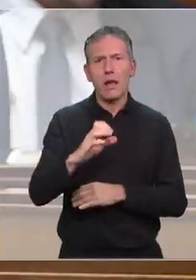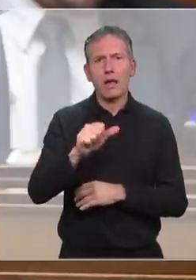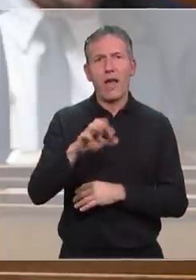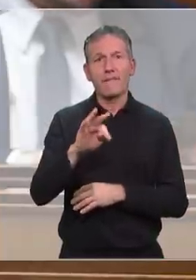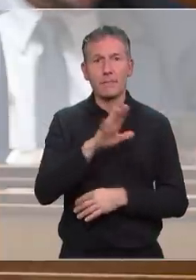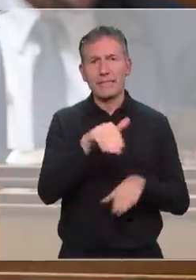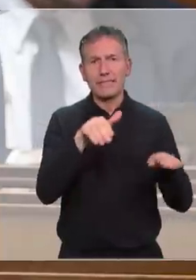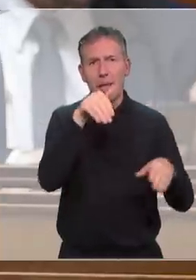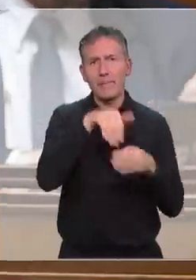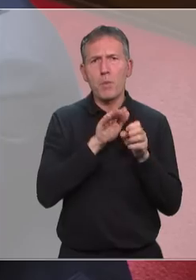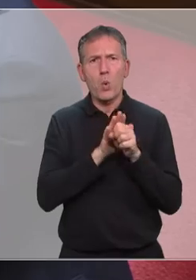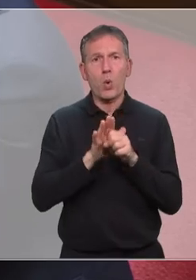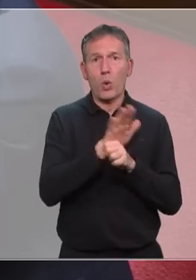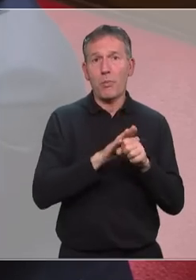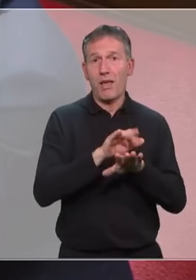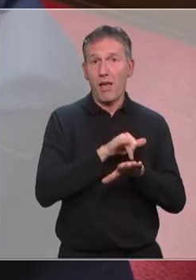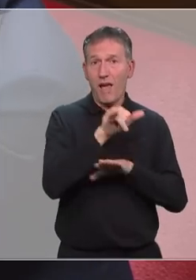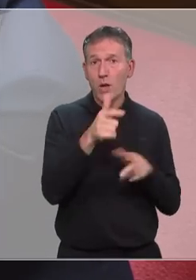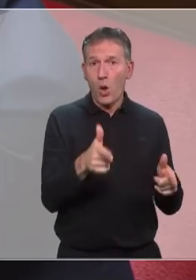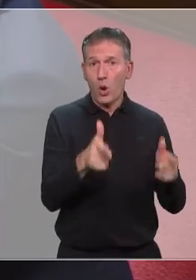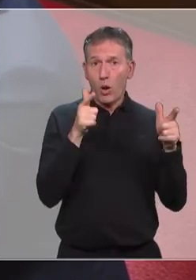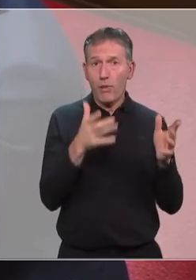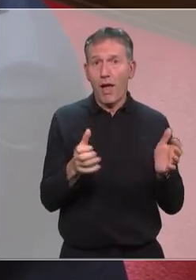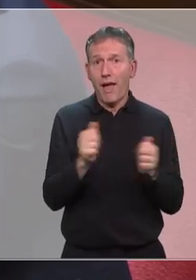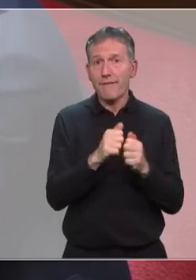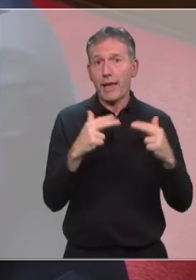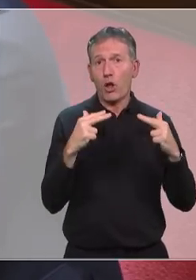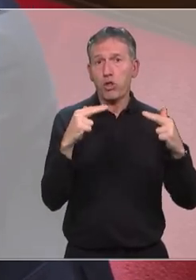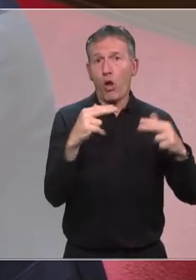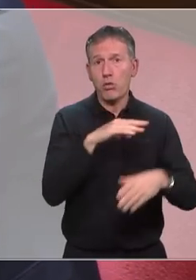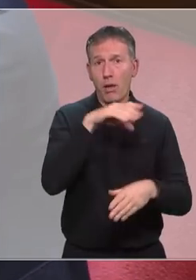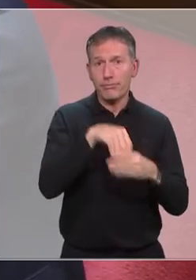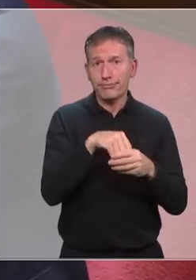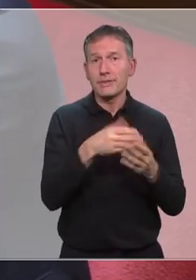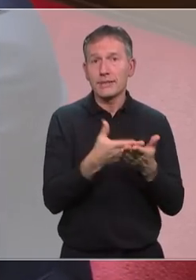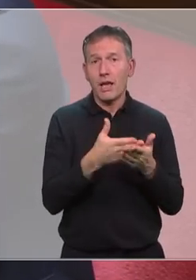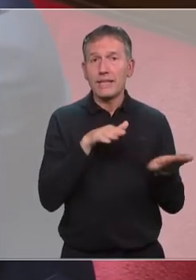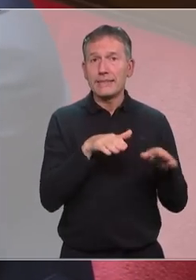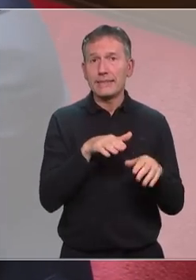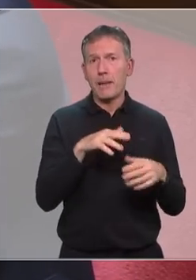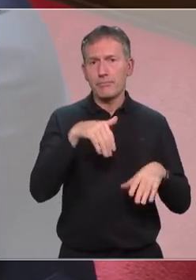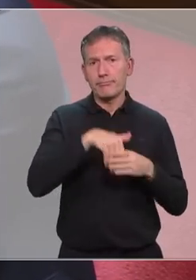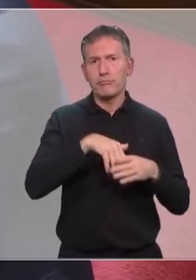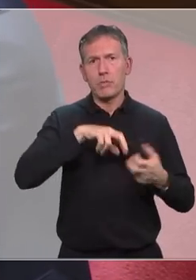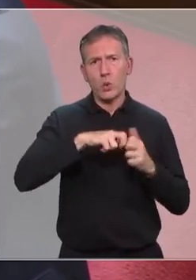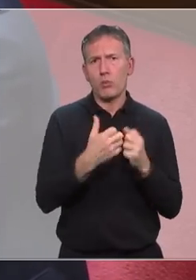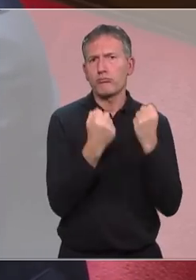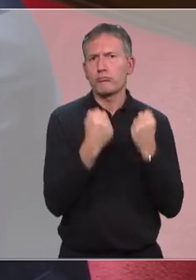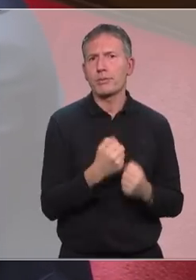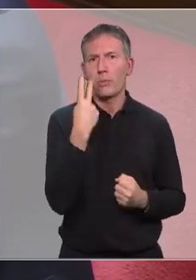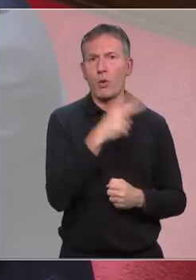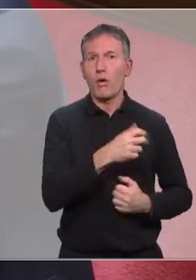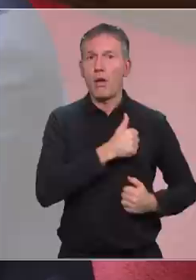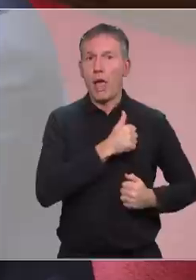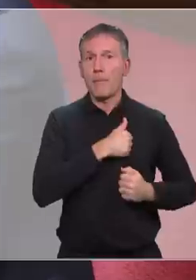système complet. C'est un avion de combat associé à des drones. C'est un système qui sera structurant pour nos forces armées,